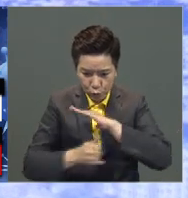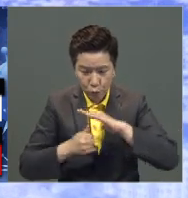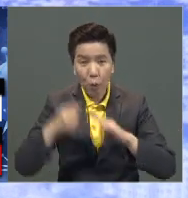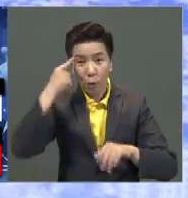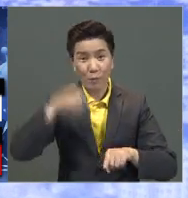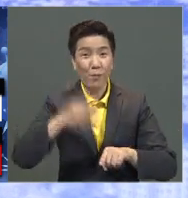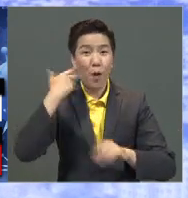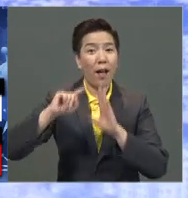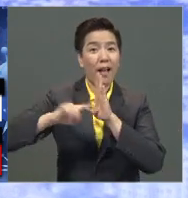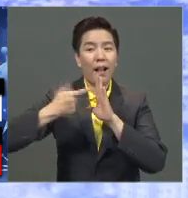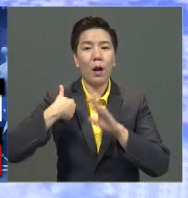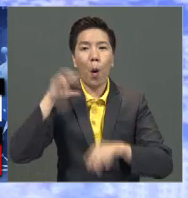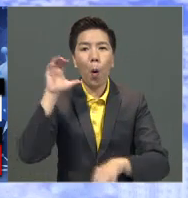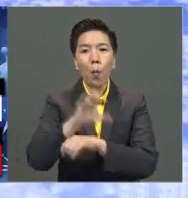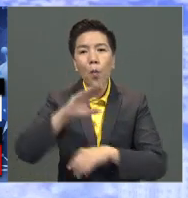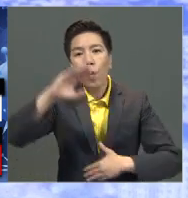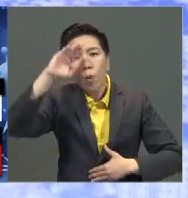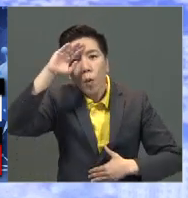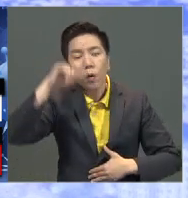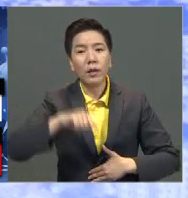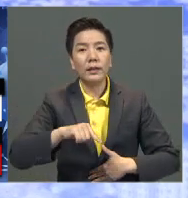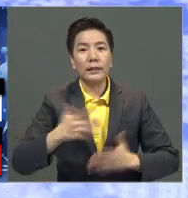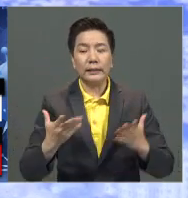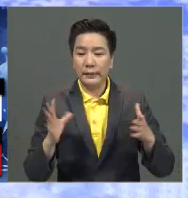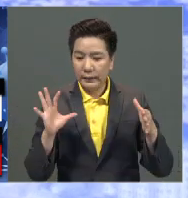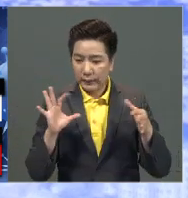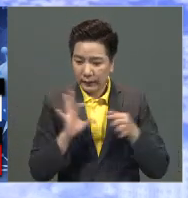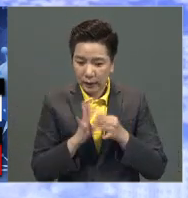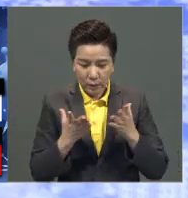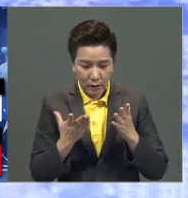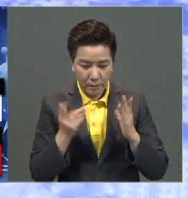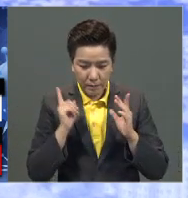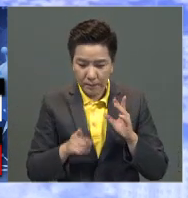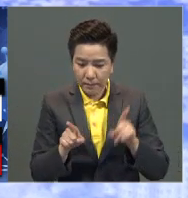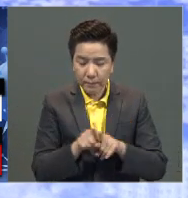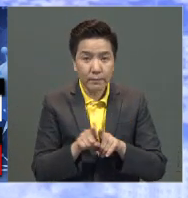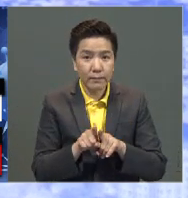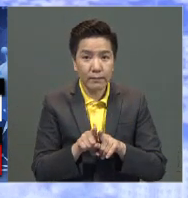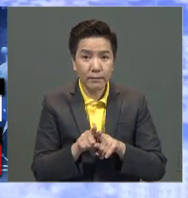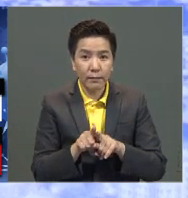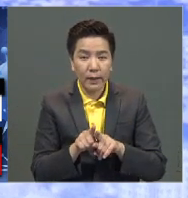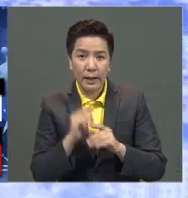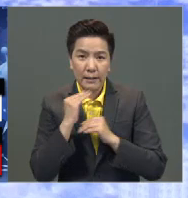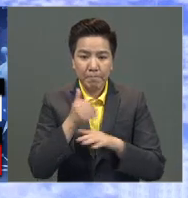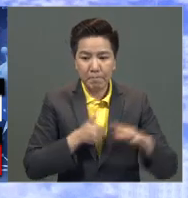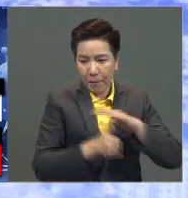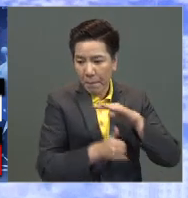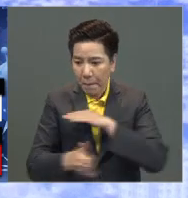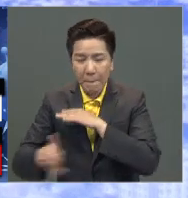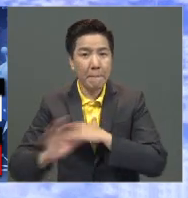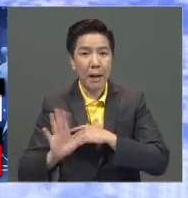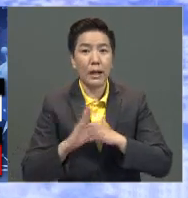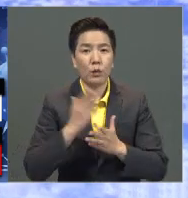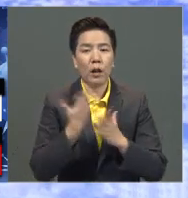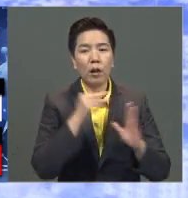โยชน์ในการควบคุมโรคในการกำหนดจำกัดการเคลื่อนไหวนะครับแ